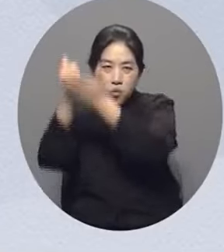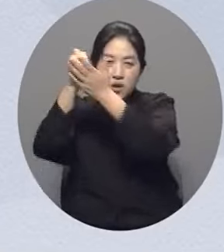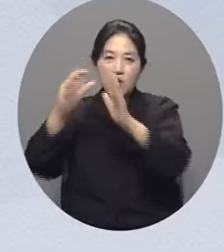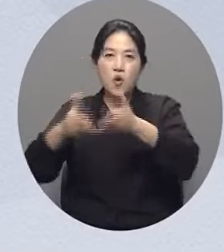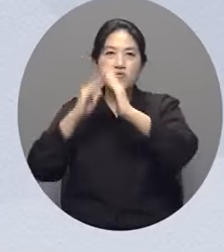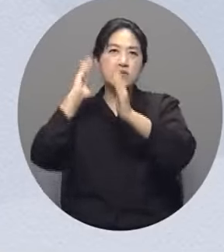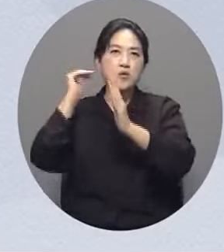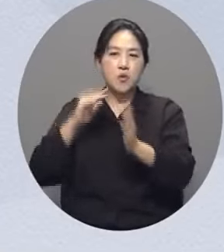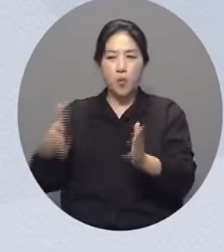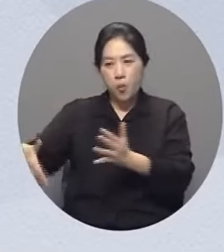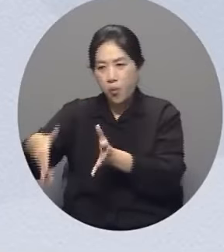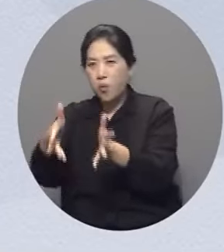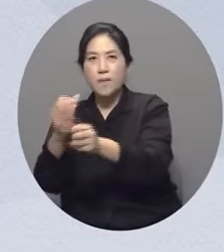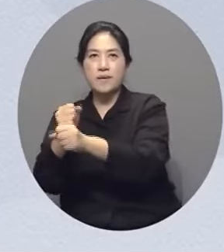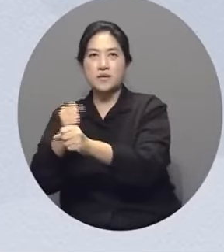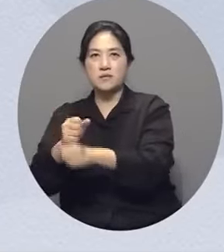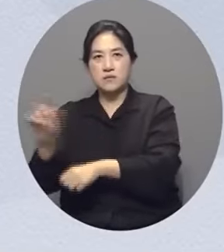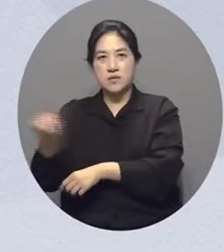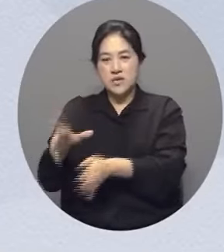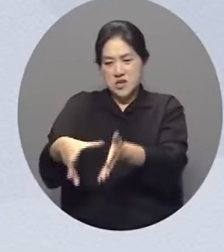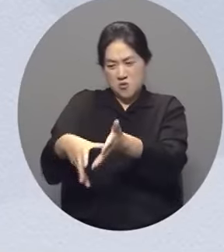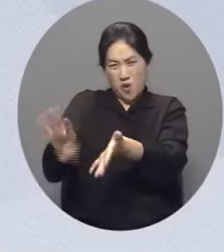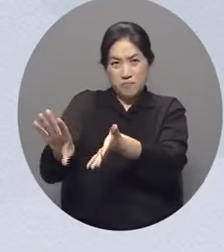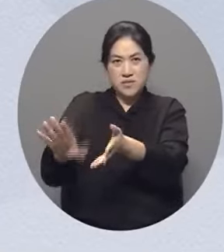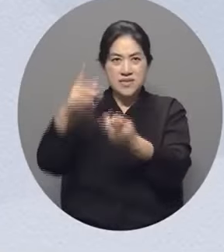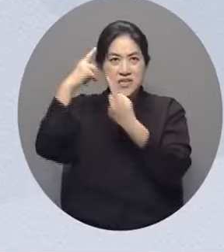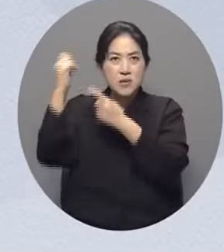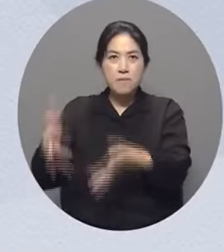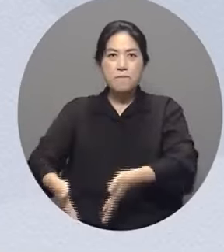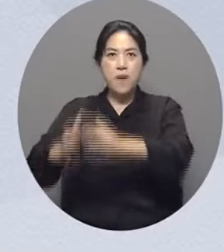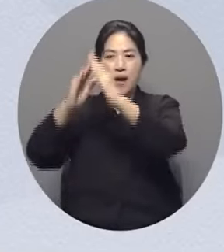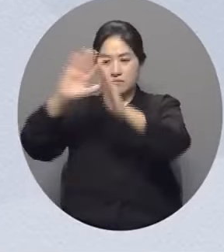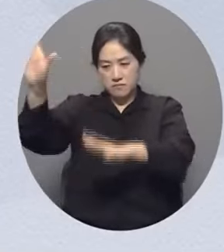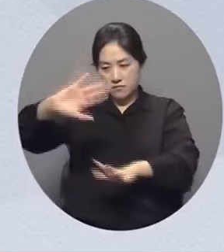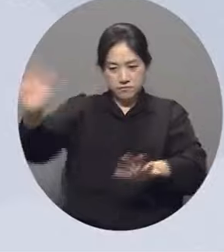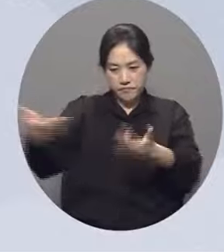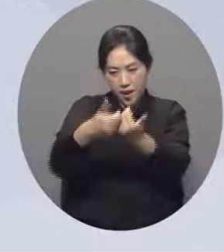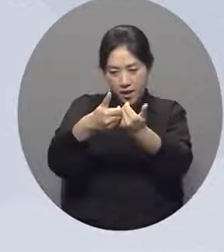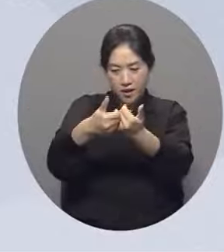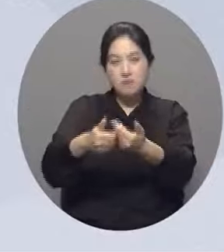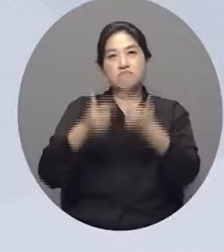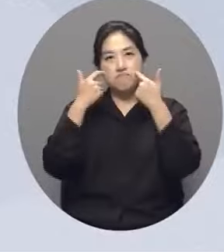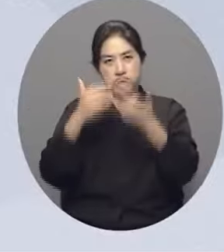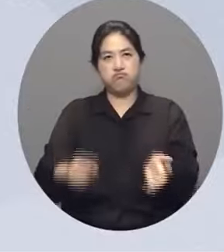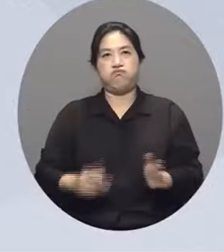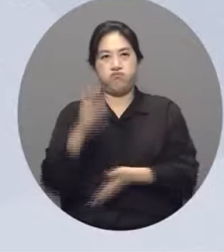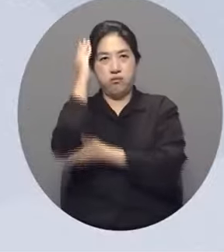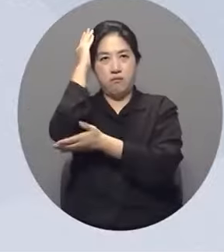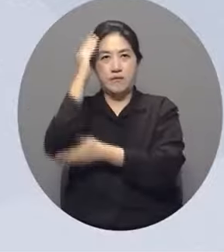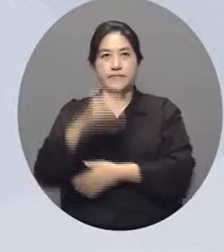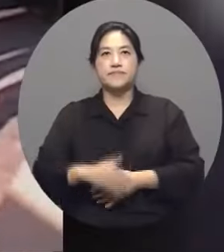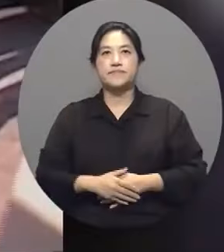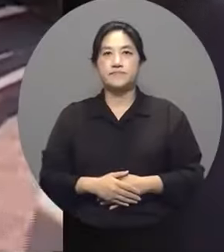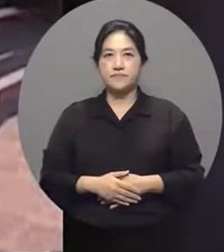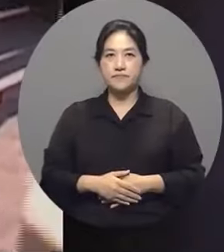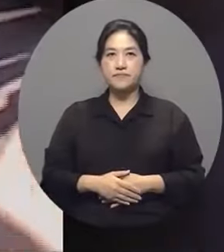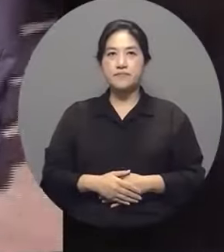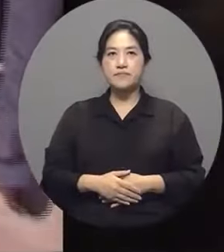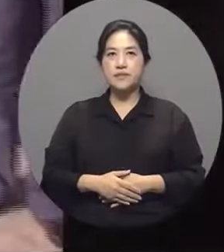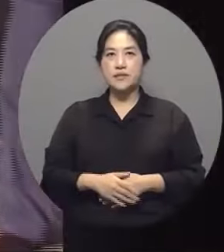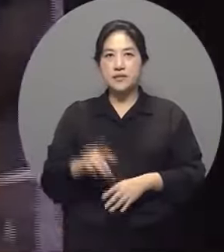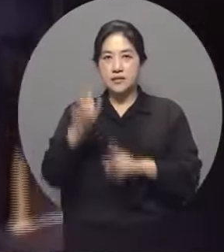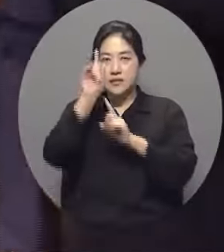대통령으로 몰아가고 있다. 이런 괴물 기념관이 건립된다면 반대할 것이라고 강하게 비판했습니다. 이